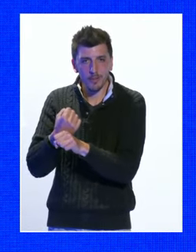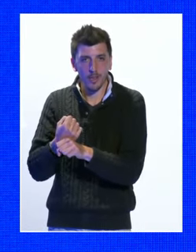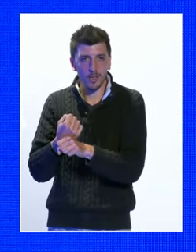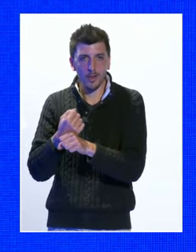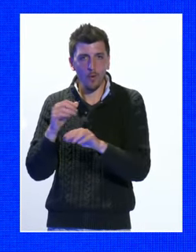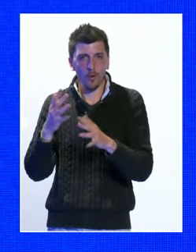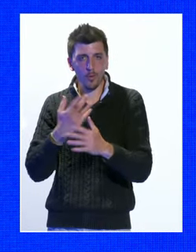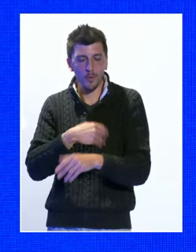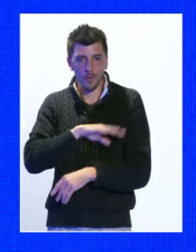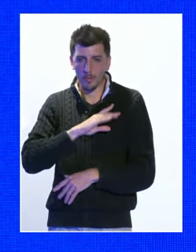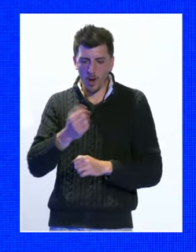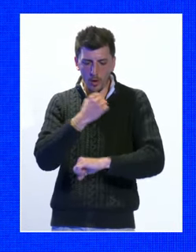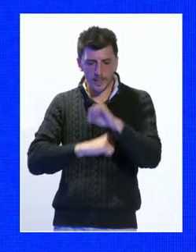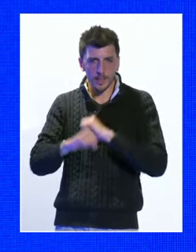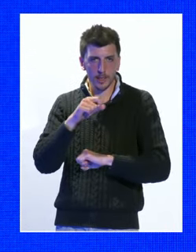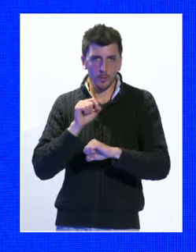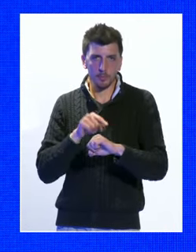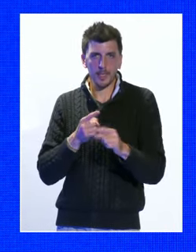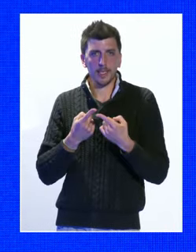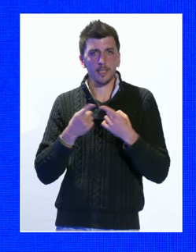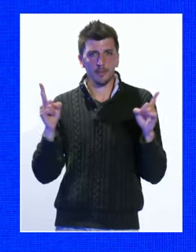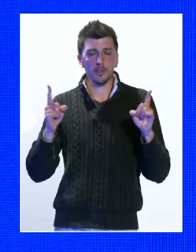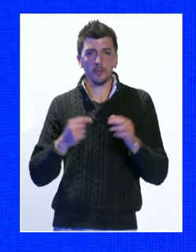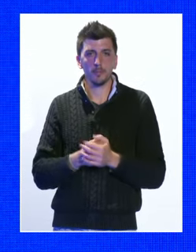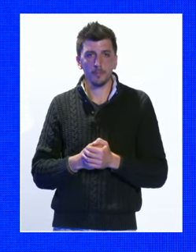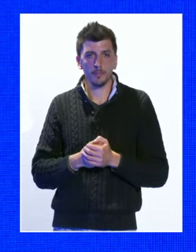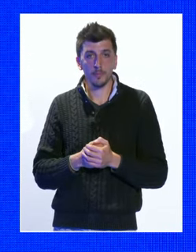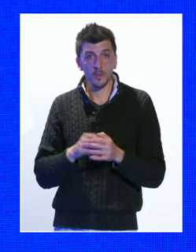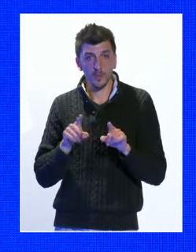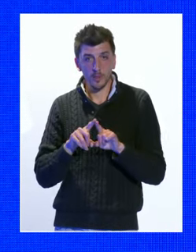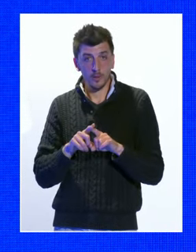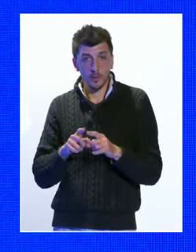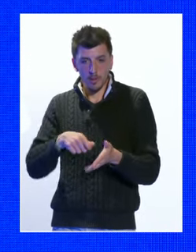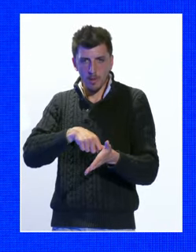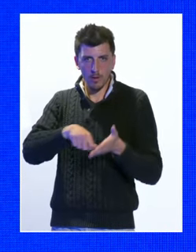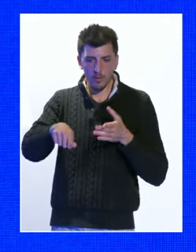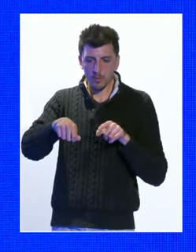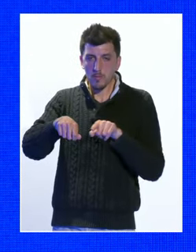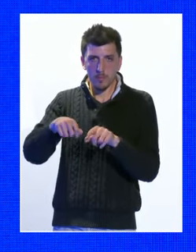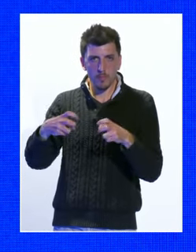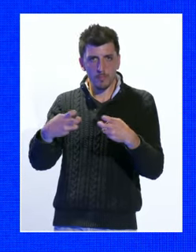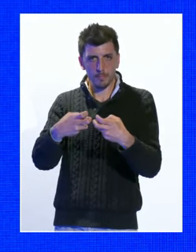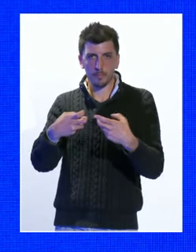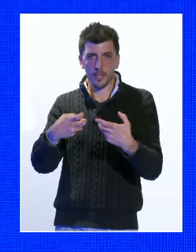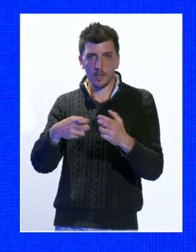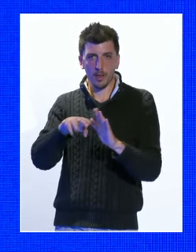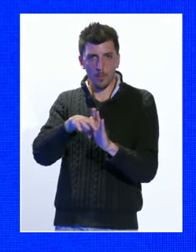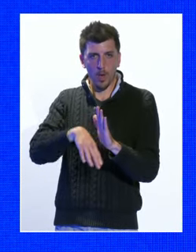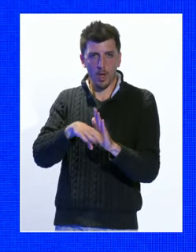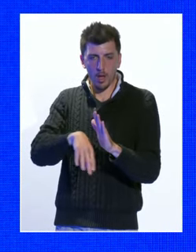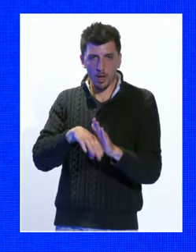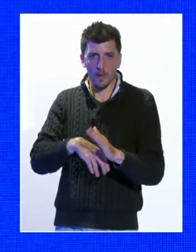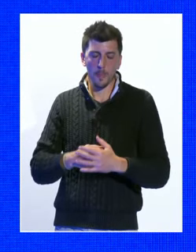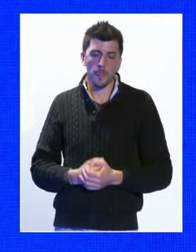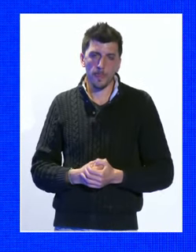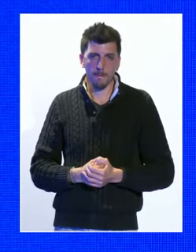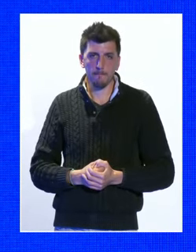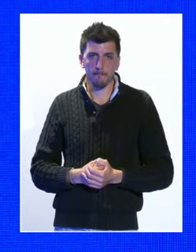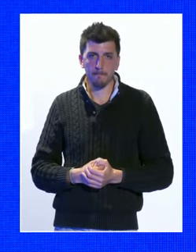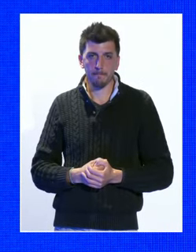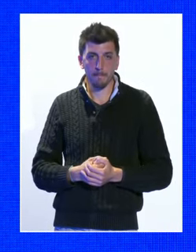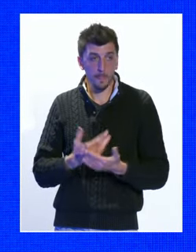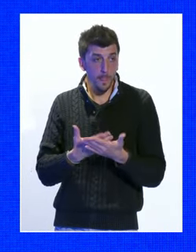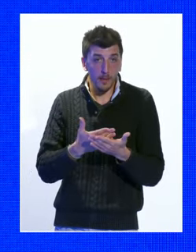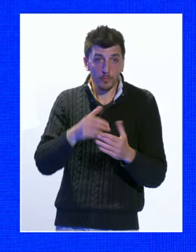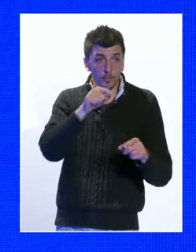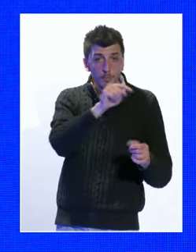organisation différente et que le coût soit moindre. C'est ce que nous faisons pour beaucoup d'entre nous dans nos